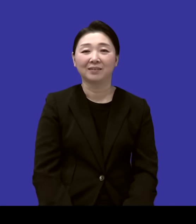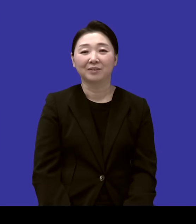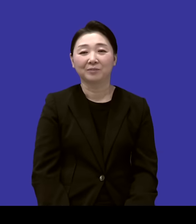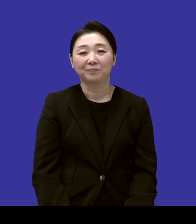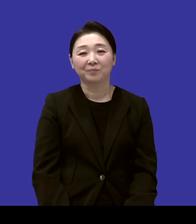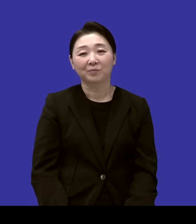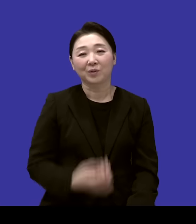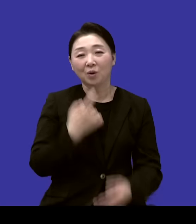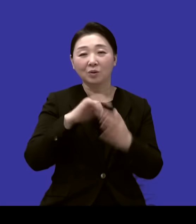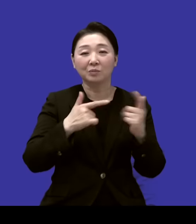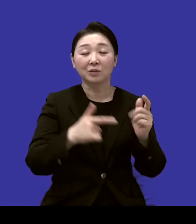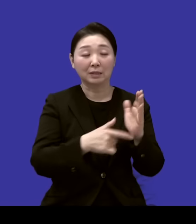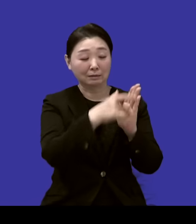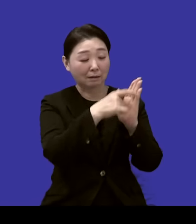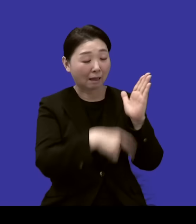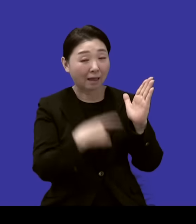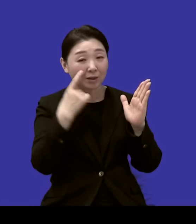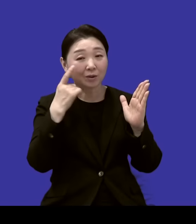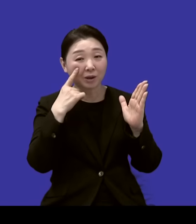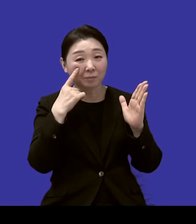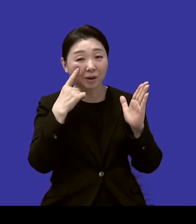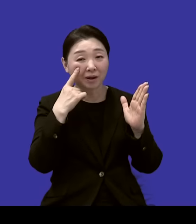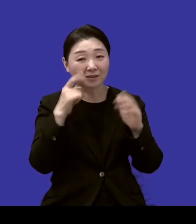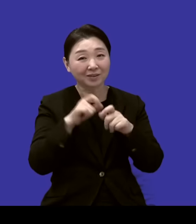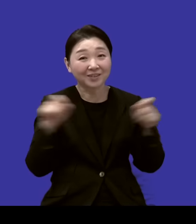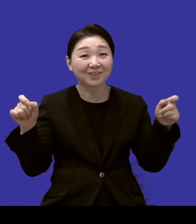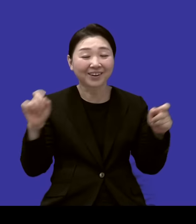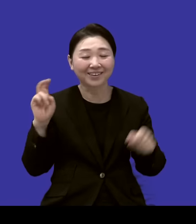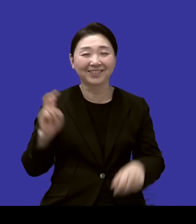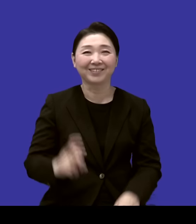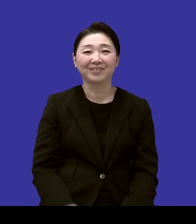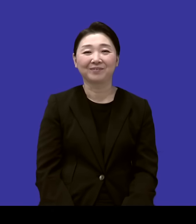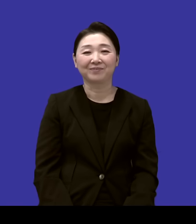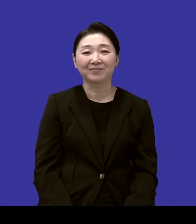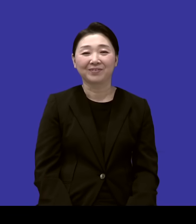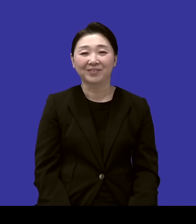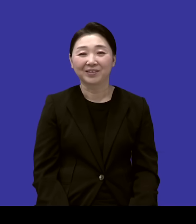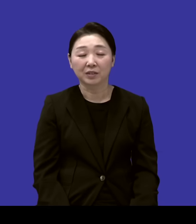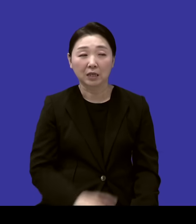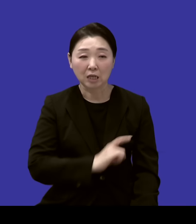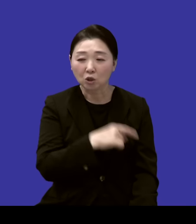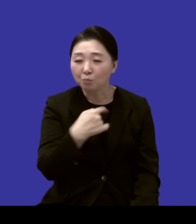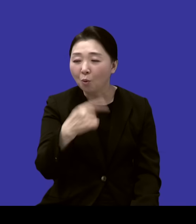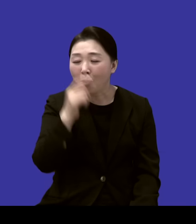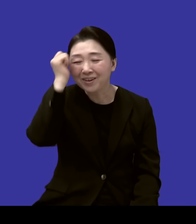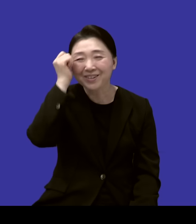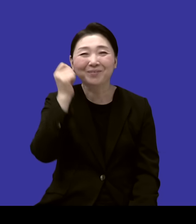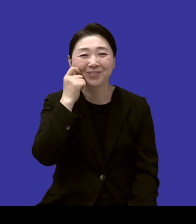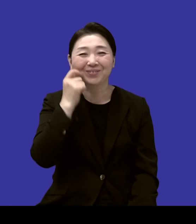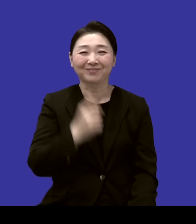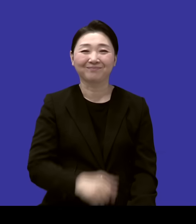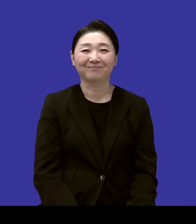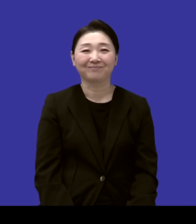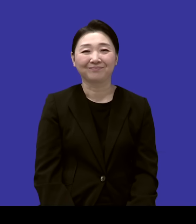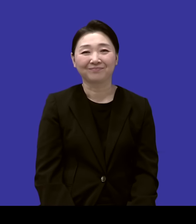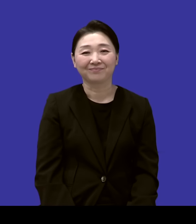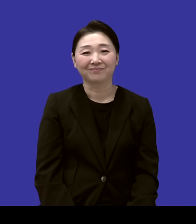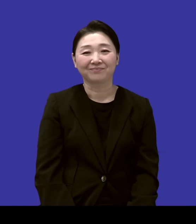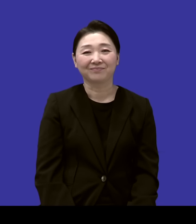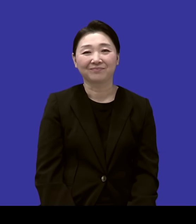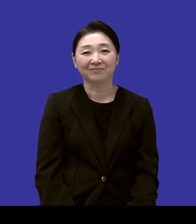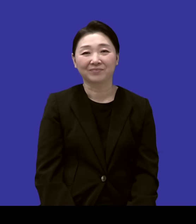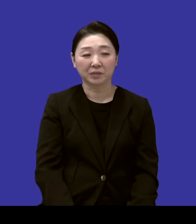쉽지 않아요. 자격증 쫙 연결하면은 굉장히 길겠어요. 네, 굉장히 네. 길어서 다 기억하지도 못할 정도로 제가 땄고 네. 정말